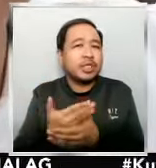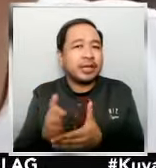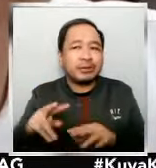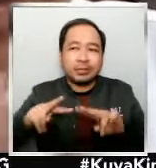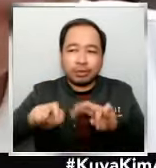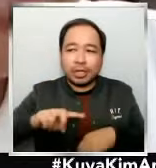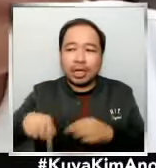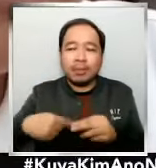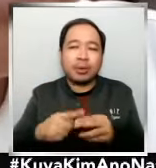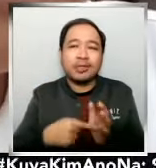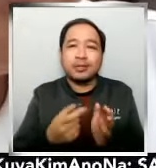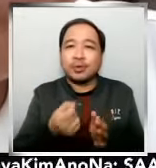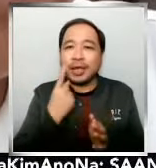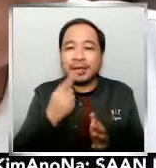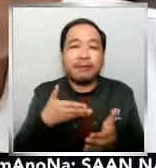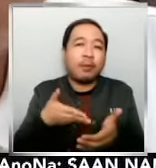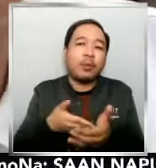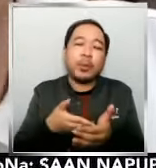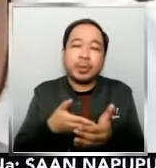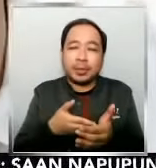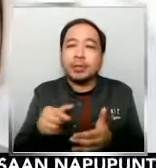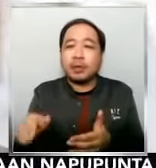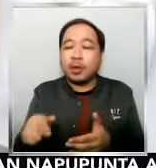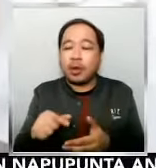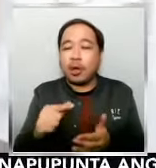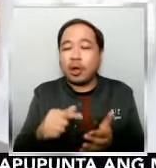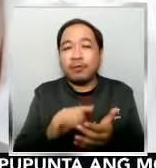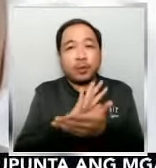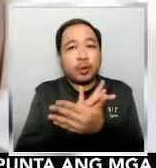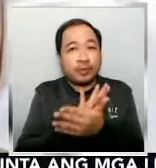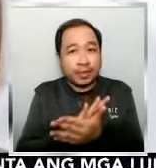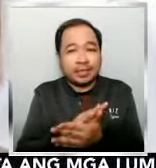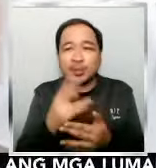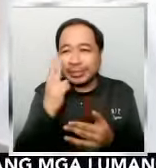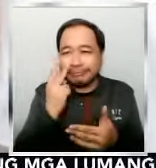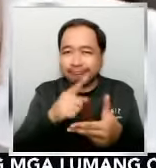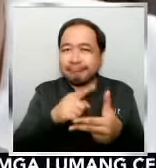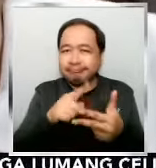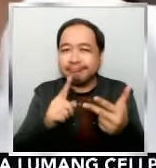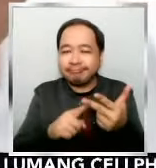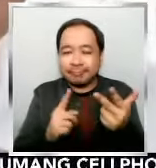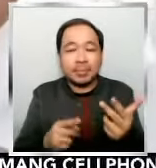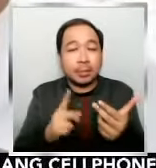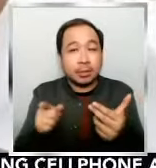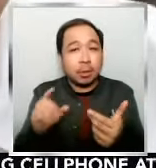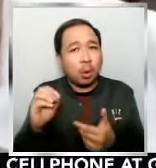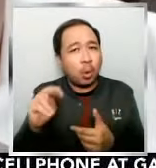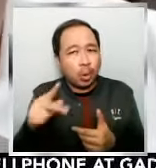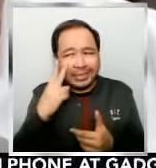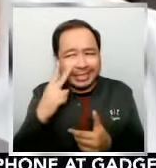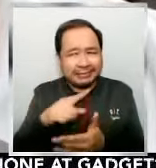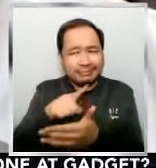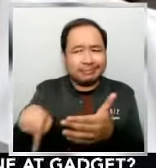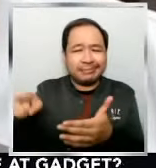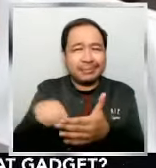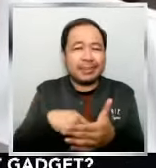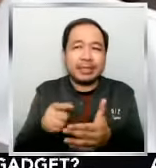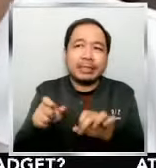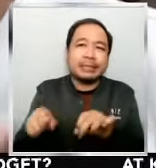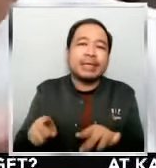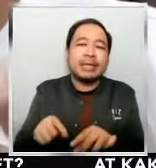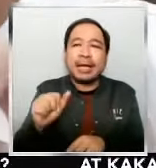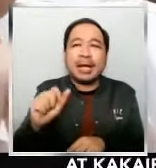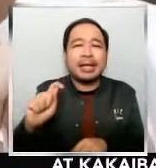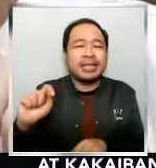kontra COVID gaya ng Molnupiravir, Nirmatrelvir at Ritonavir. Pinuna rin ni Ong ang bentahan ngayon ng antigen test kits na mataas